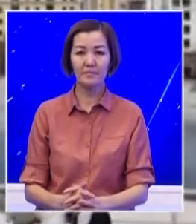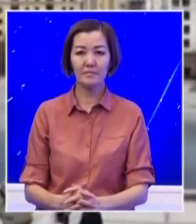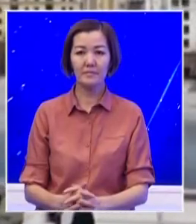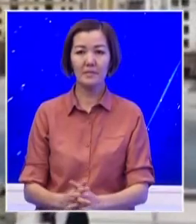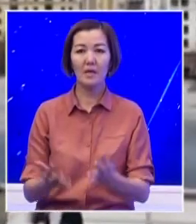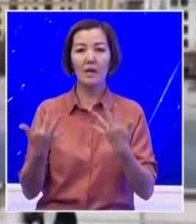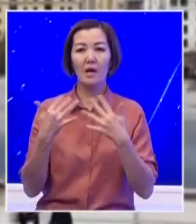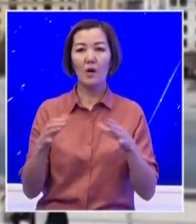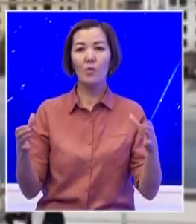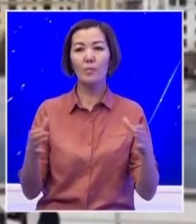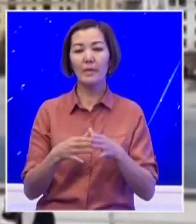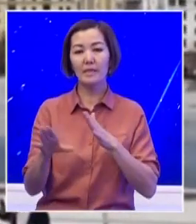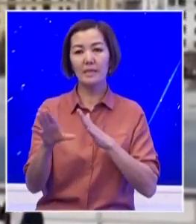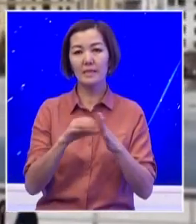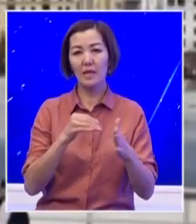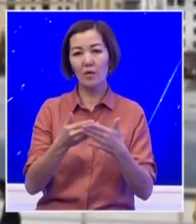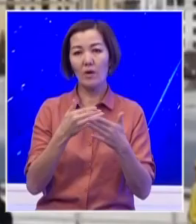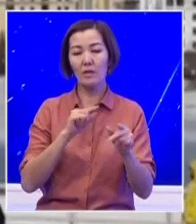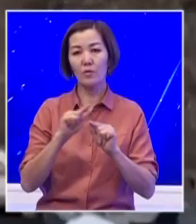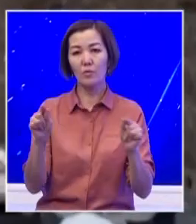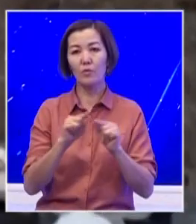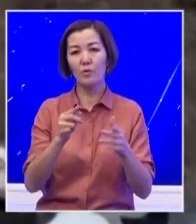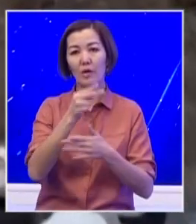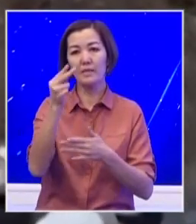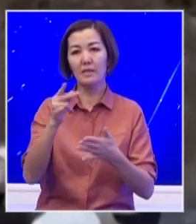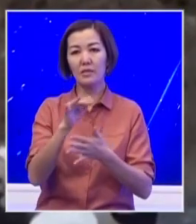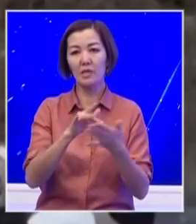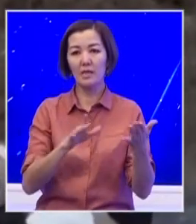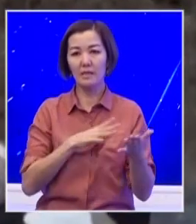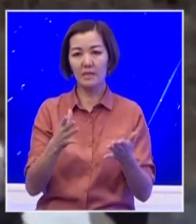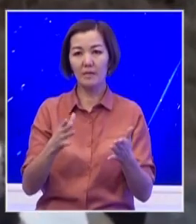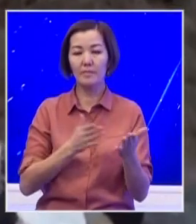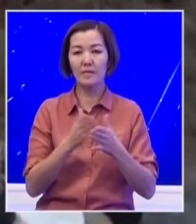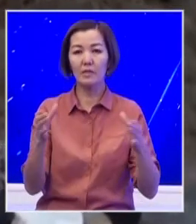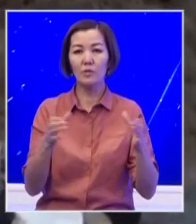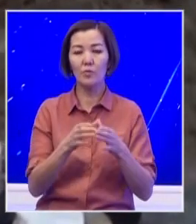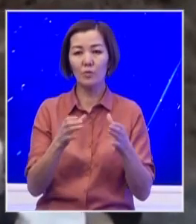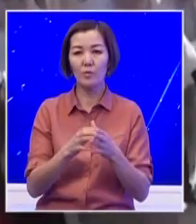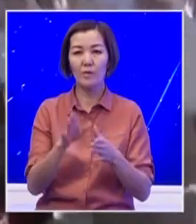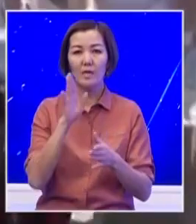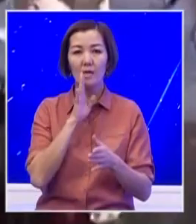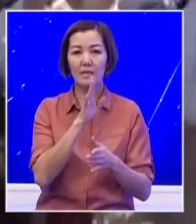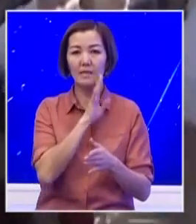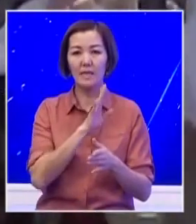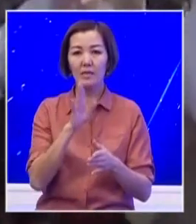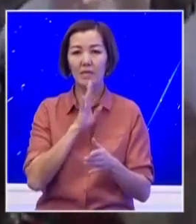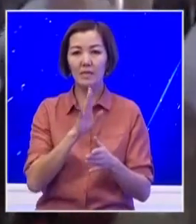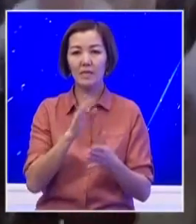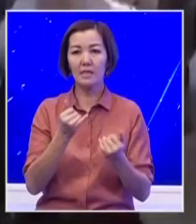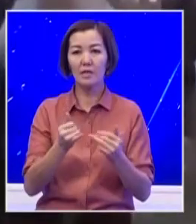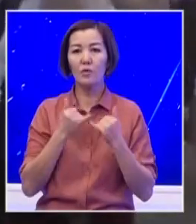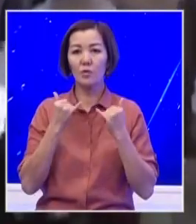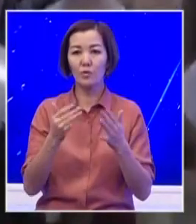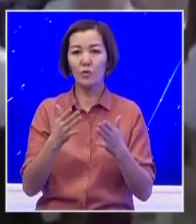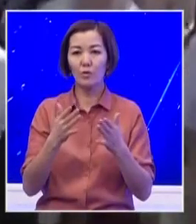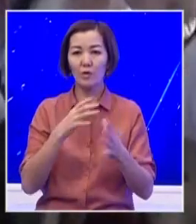Ауыл партиясы сайлауалды үгіт-насихат жұмыстарын Елордада жалғастырып жатыр. Саяси ұйым өкілдері қыз келіншектерді халықаралық әйелдер күнімен